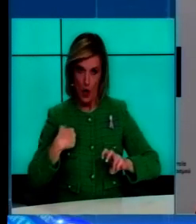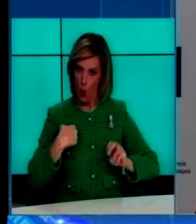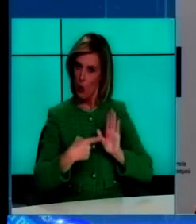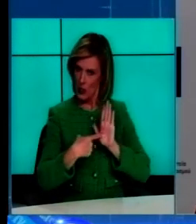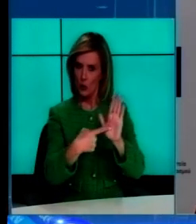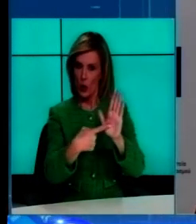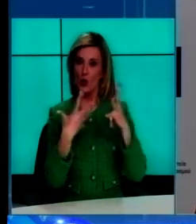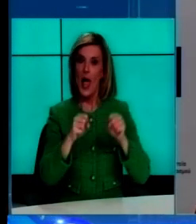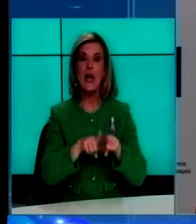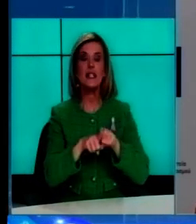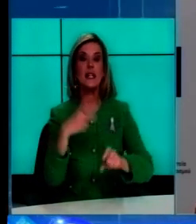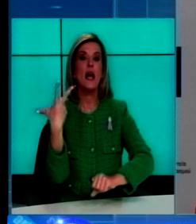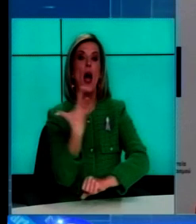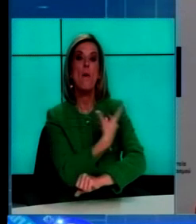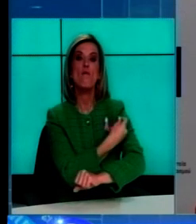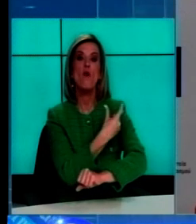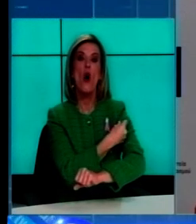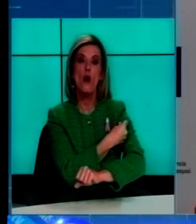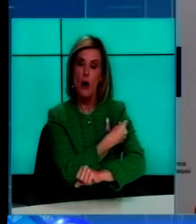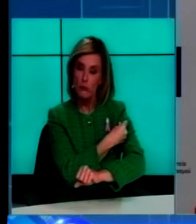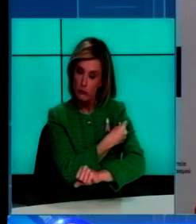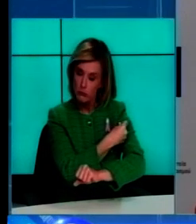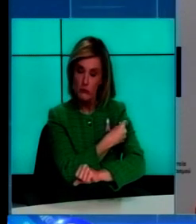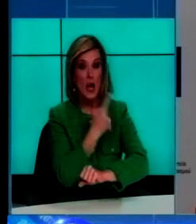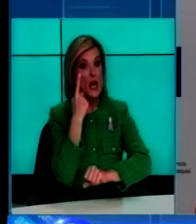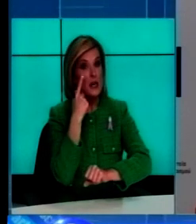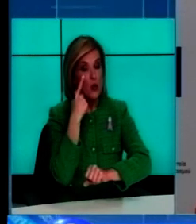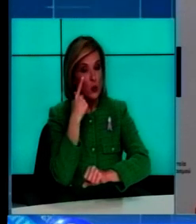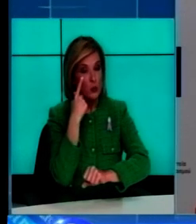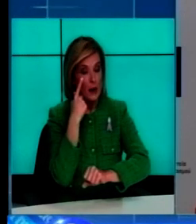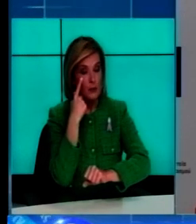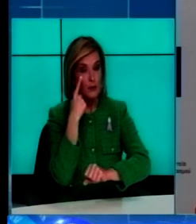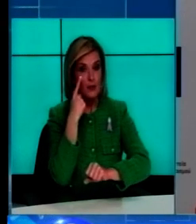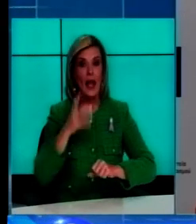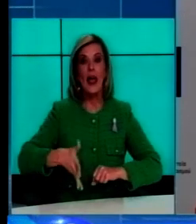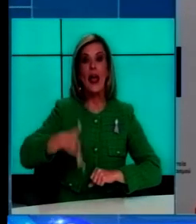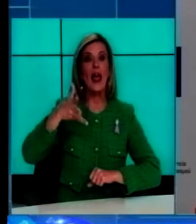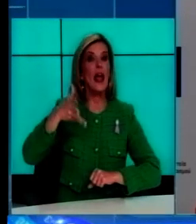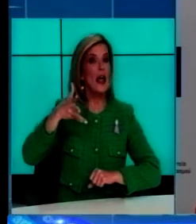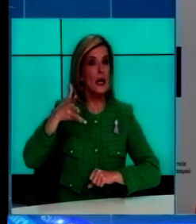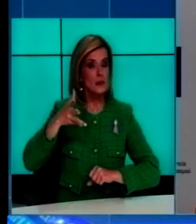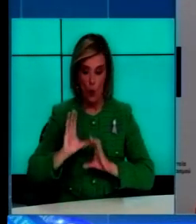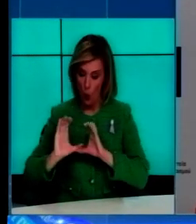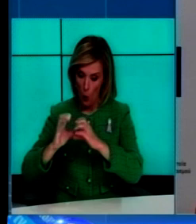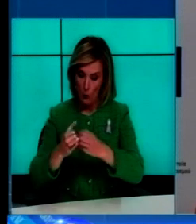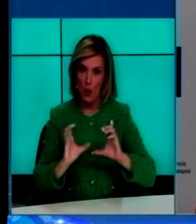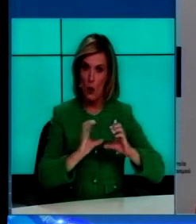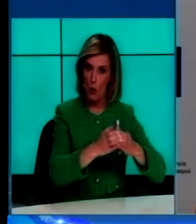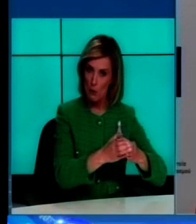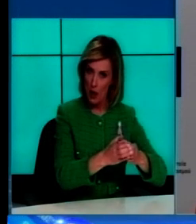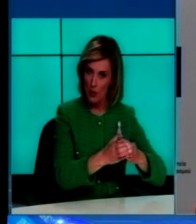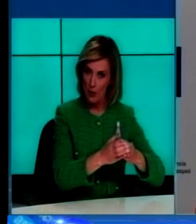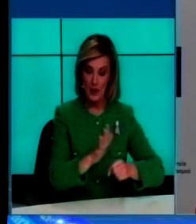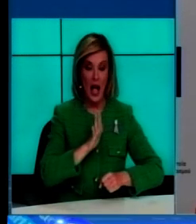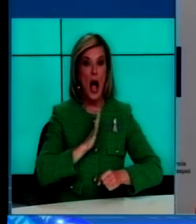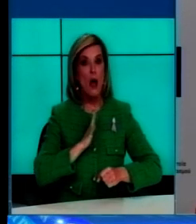καθένα χωριστά. Η ανάλυση επίσης προσαρμόστηκε για τις ηλικιακές κατανομές, τους ανθρώπους που πήραν τα